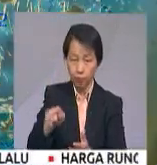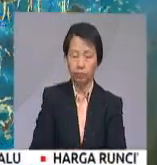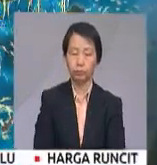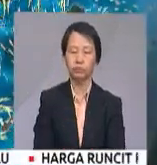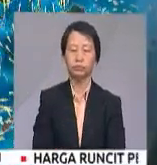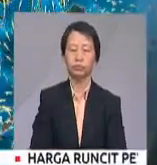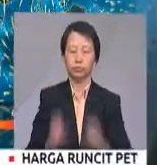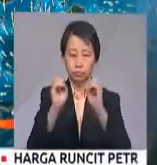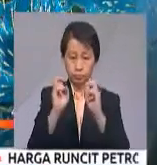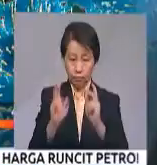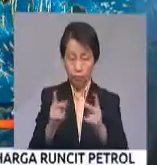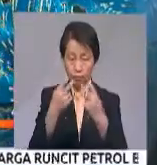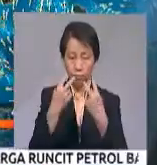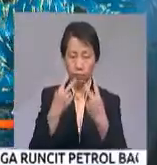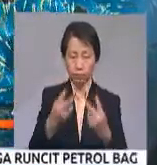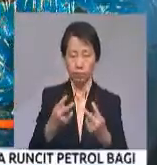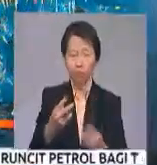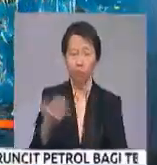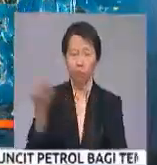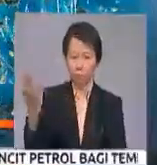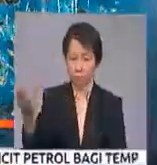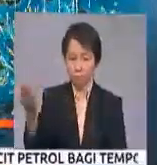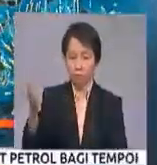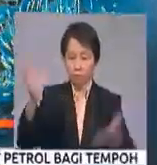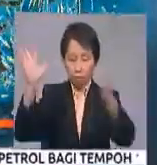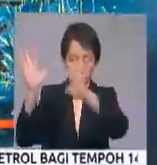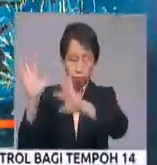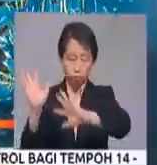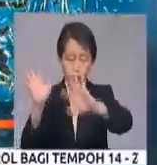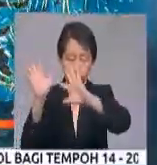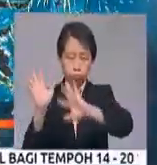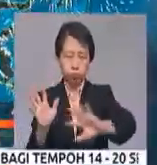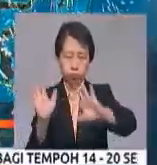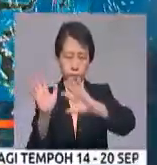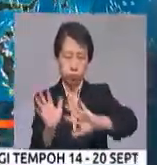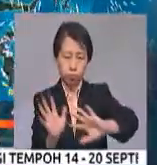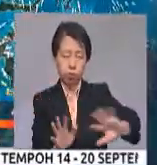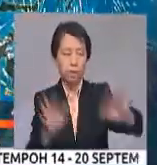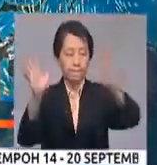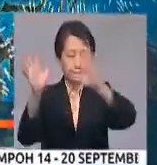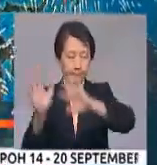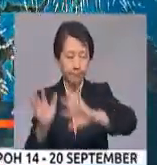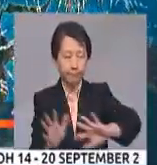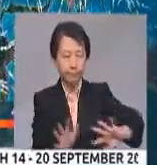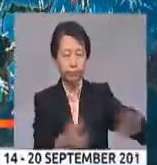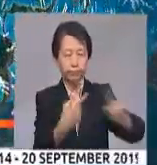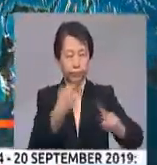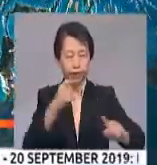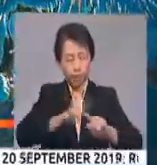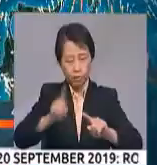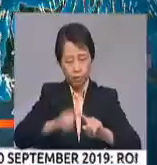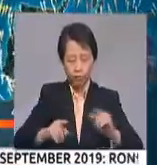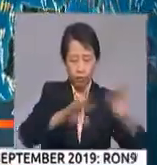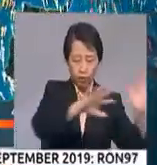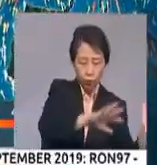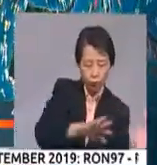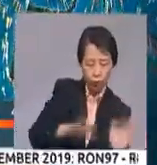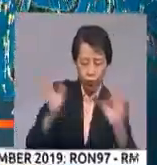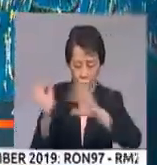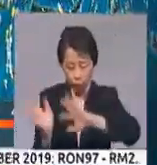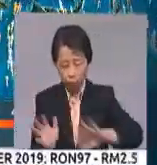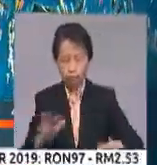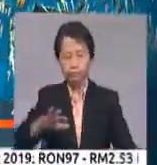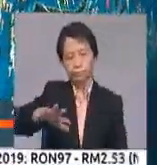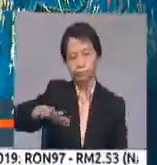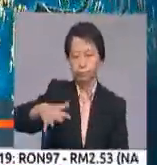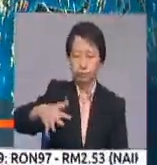Baiklah, kita beralih pula dengan melihat kepada carta angin semasa, yang mana angin ketika ini masih lagi bertiup dari pelbagai hala dengan kelajuan yang agak